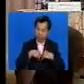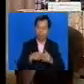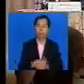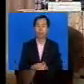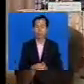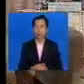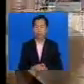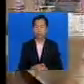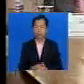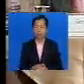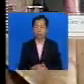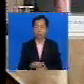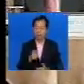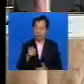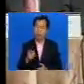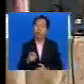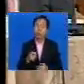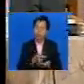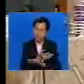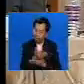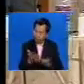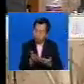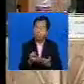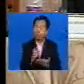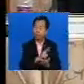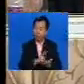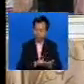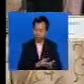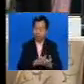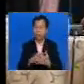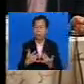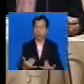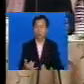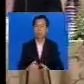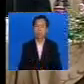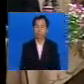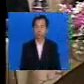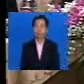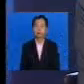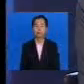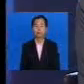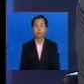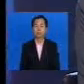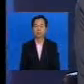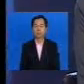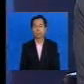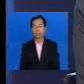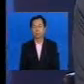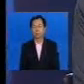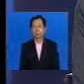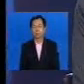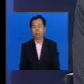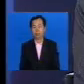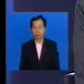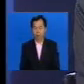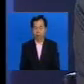องบุญเลิศมโนสุจริตชนสถานีวิทยุโทรทัศน์แห่งประเทศไทยรายงาน ทางด้าน